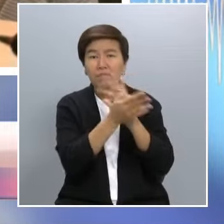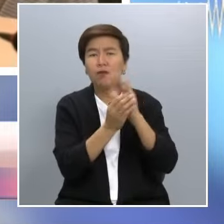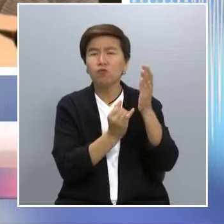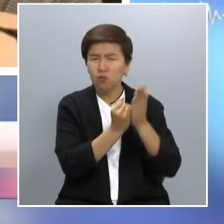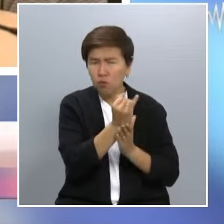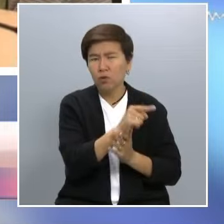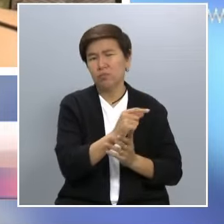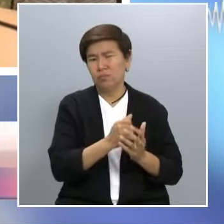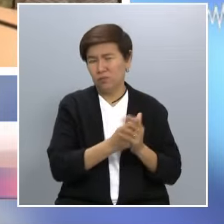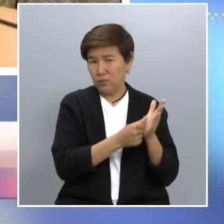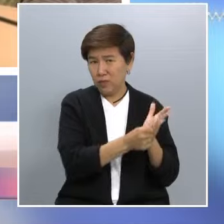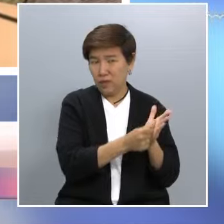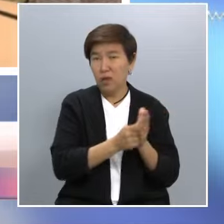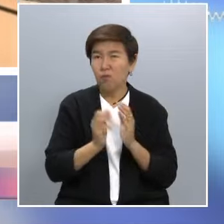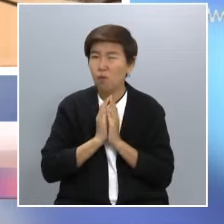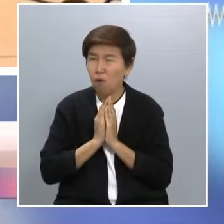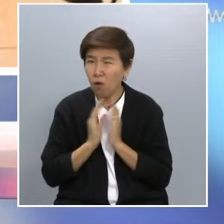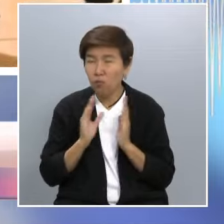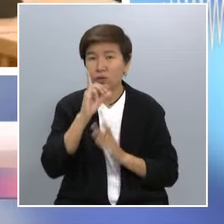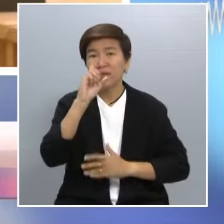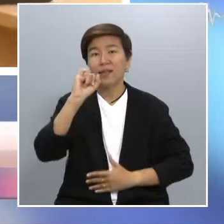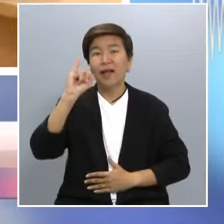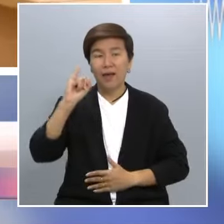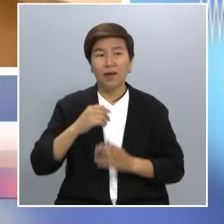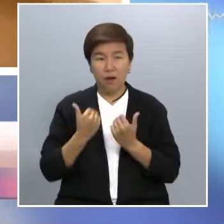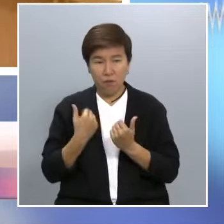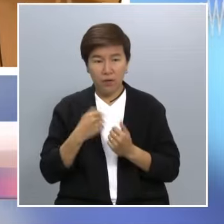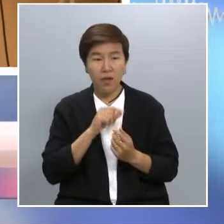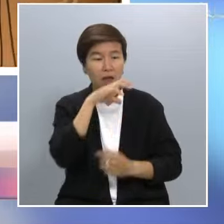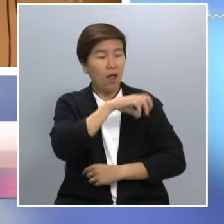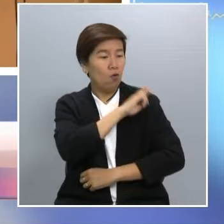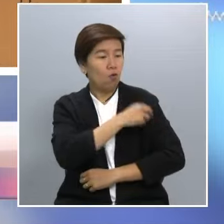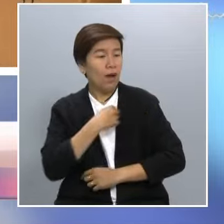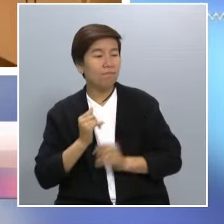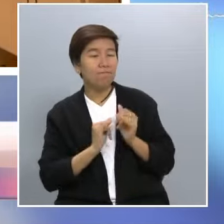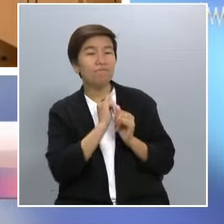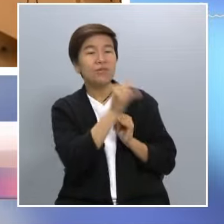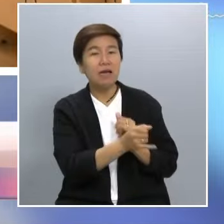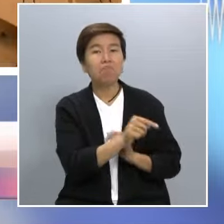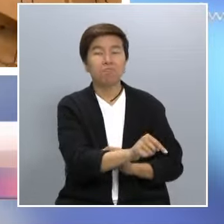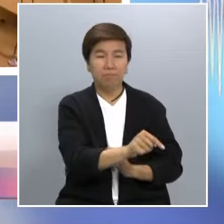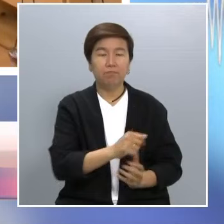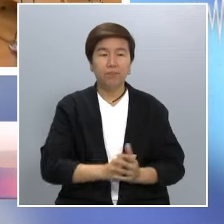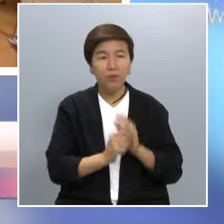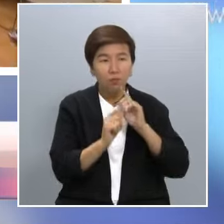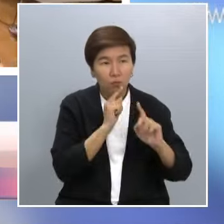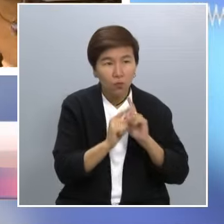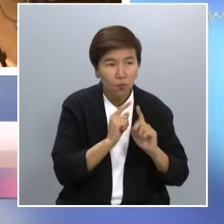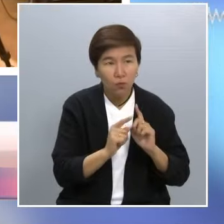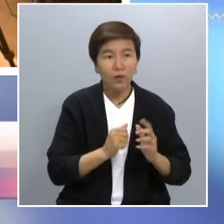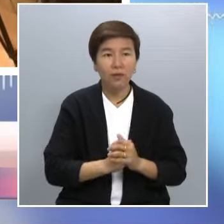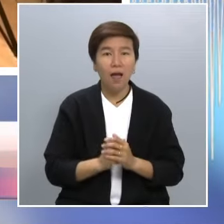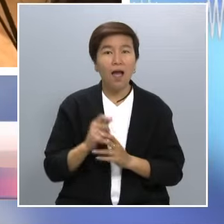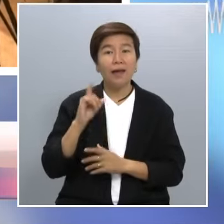ต้องขอบคุณท่านมากเลยค่ะแล้ววันนี้จะไปพบลุงเปี๊ยกด้วยค่ะที่โรงพยาบาลไปไอท่านก็ไปด้วย